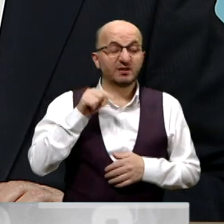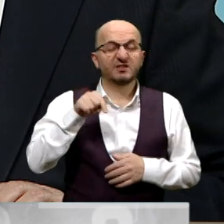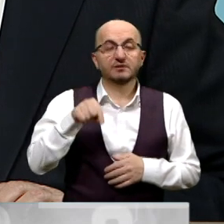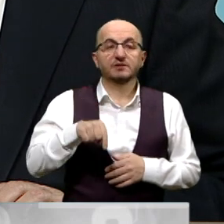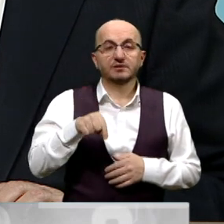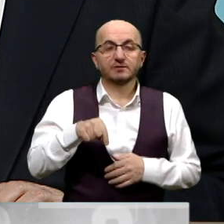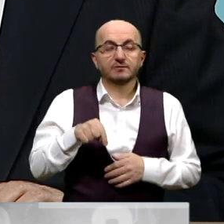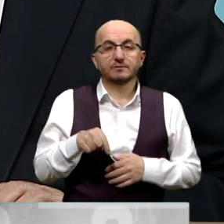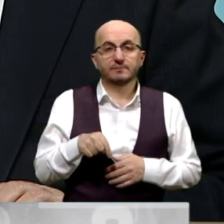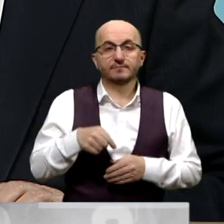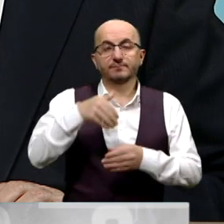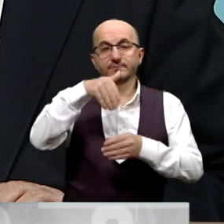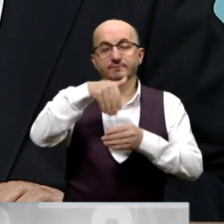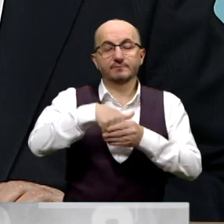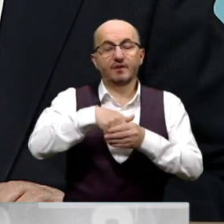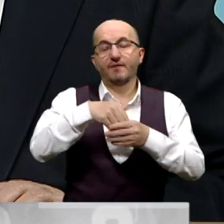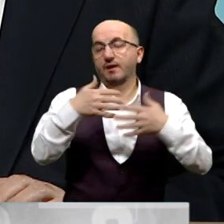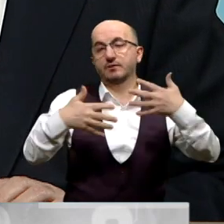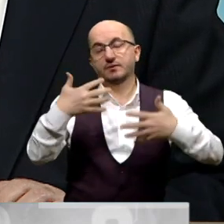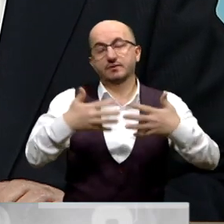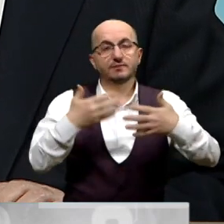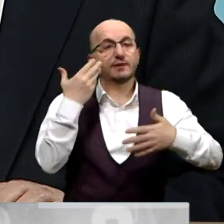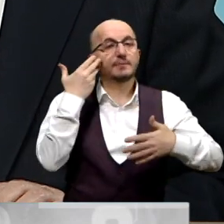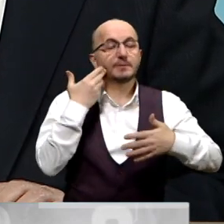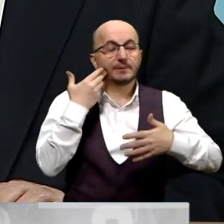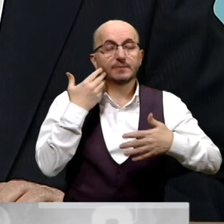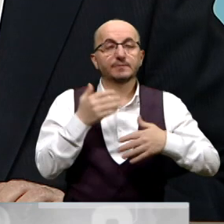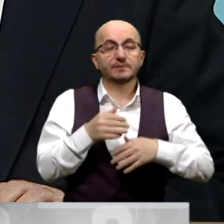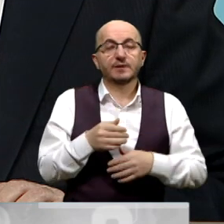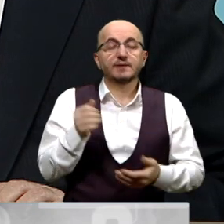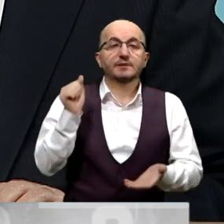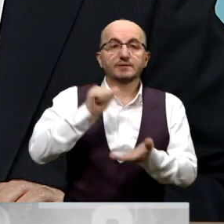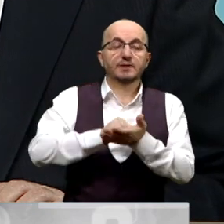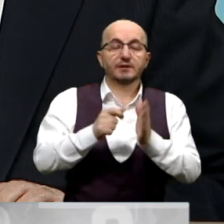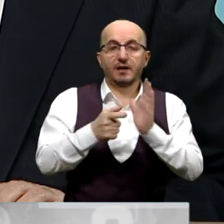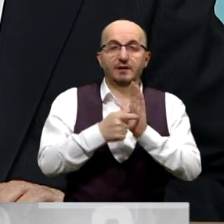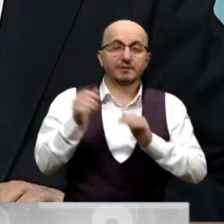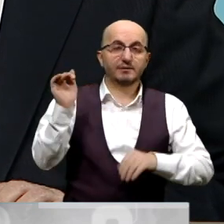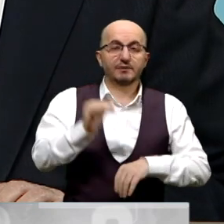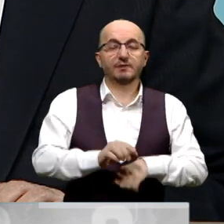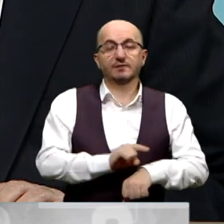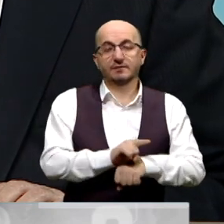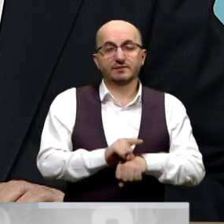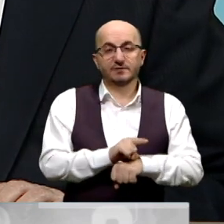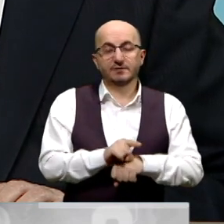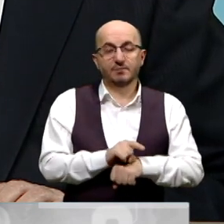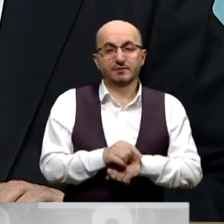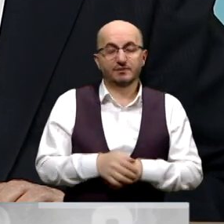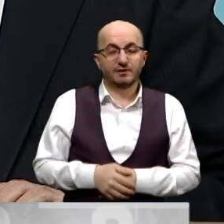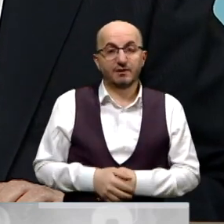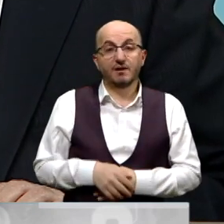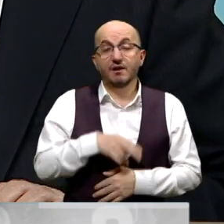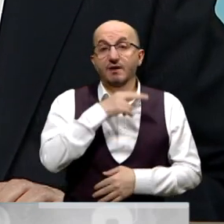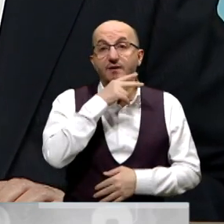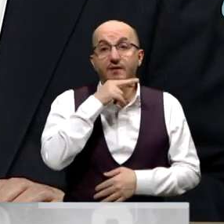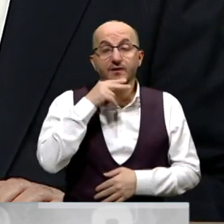banttan eğer görsel olarak televizyonda dinliyorsak zaten secde ayeti geldiği zaman orada renkli bir